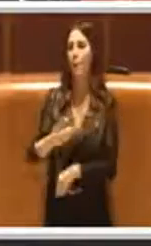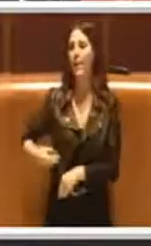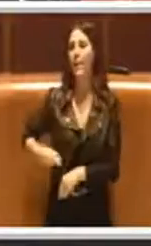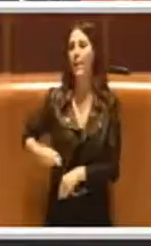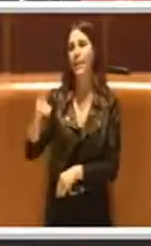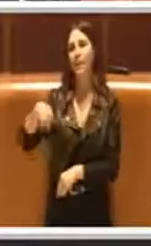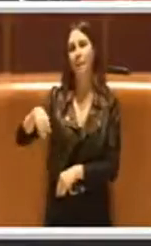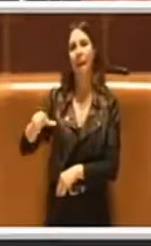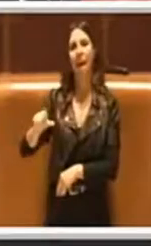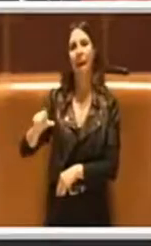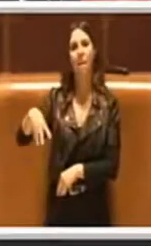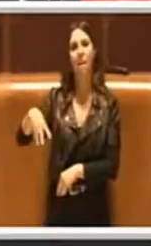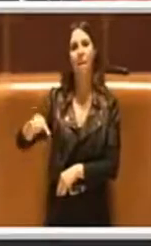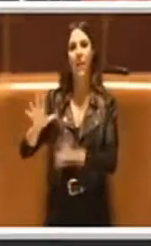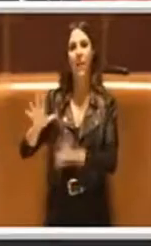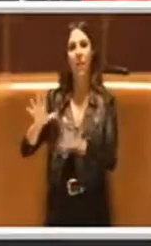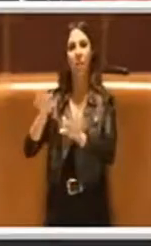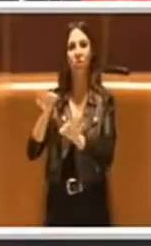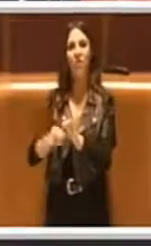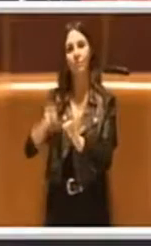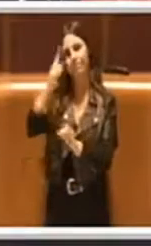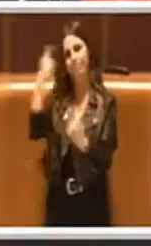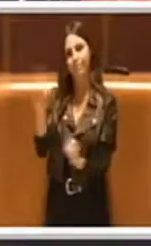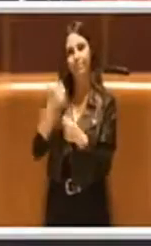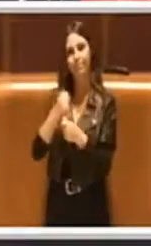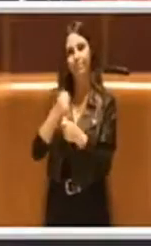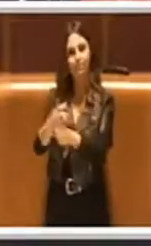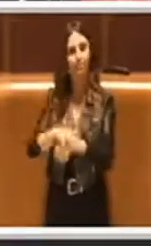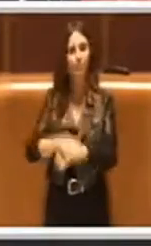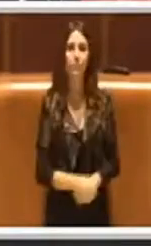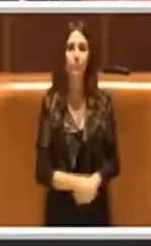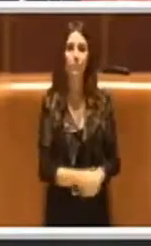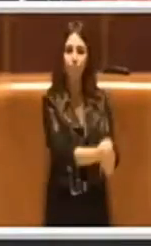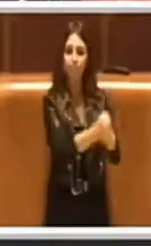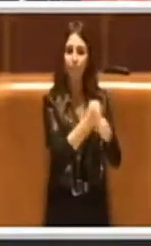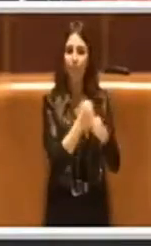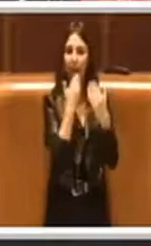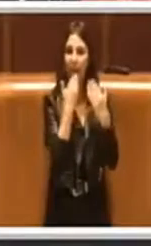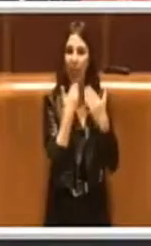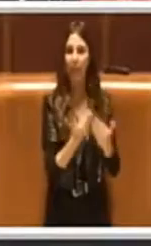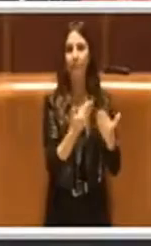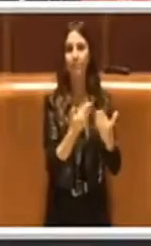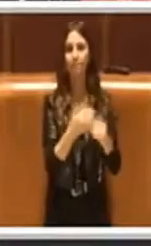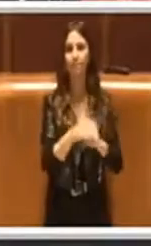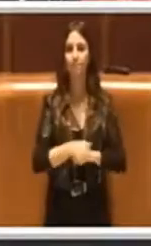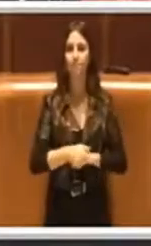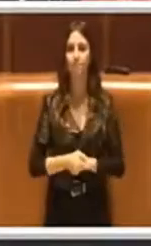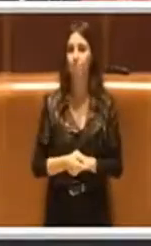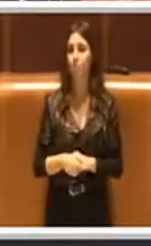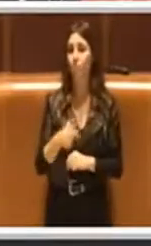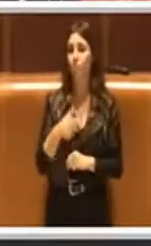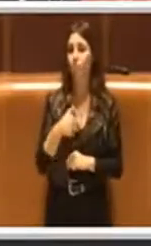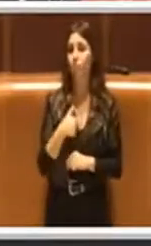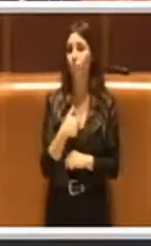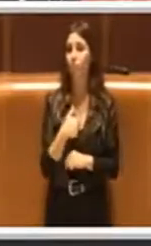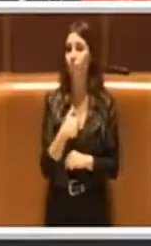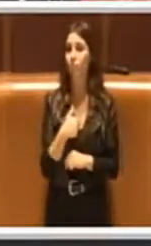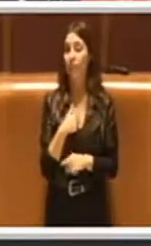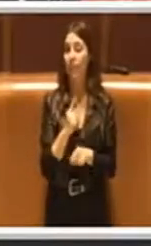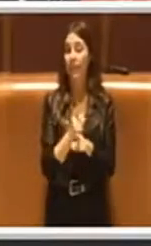prima volta grazie allora io devo dire che